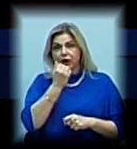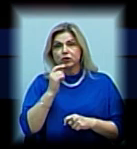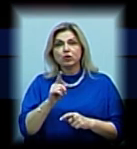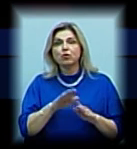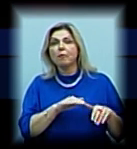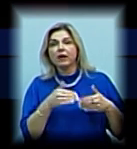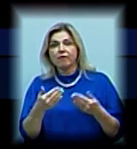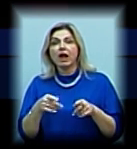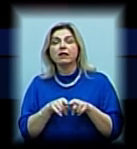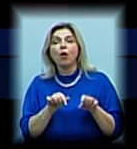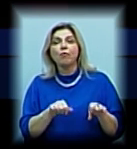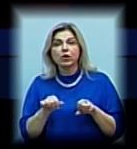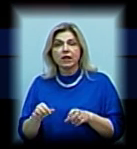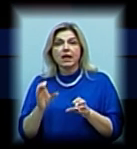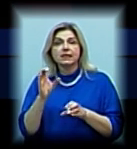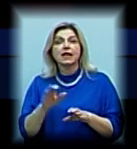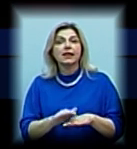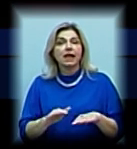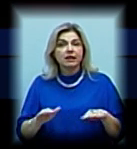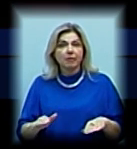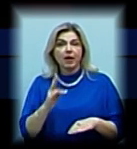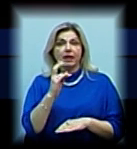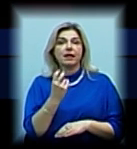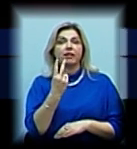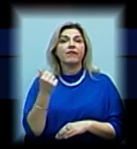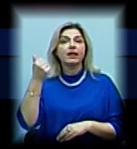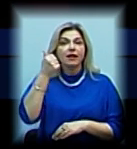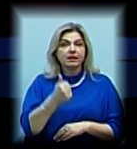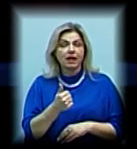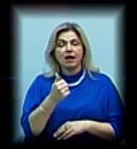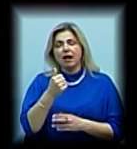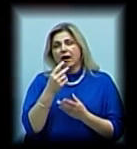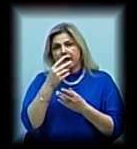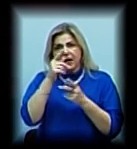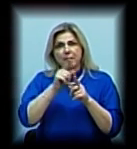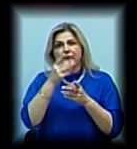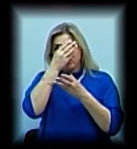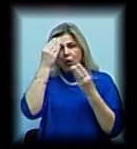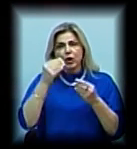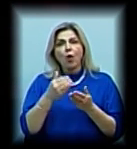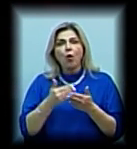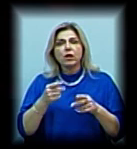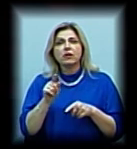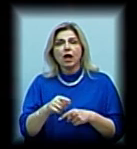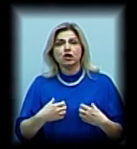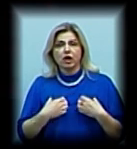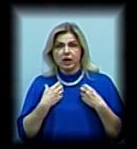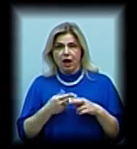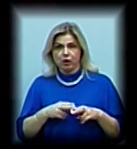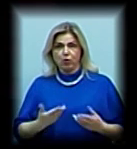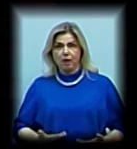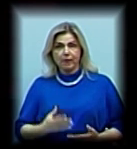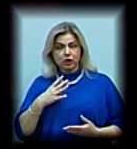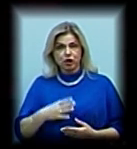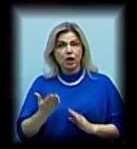таку можливість з нашими дітьми на 2 неділі відволіктися від тих жахіть, які ми просто пережили в ту